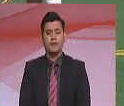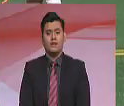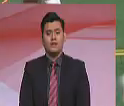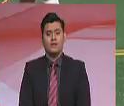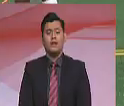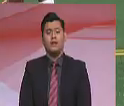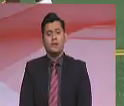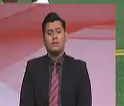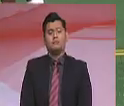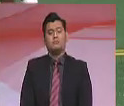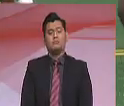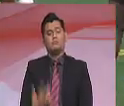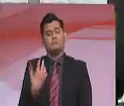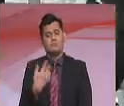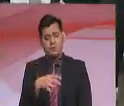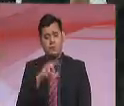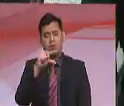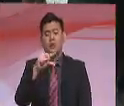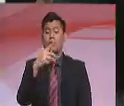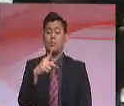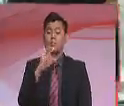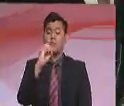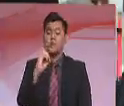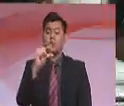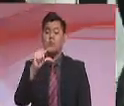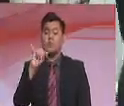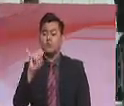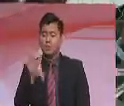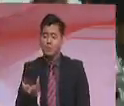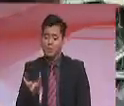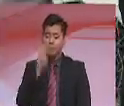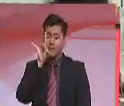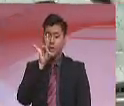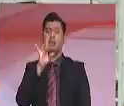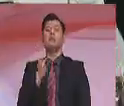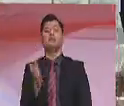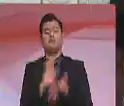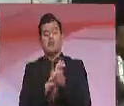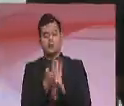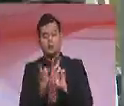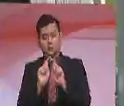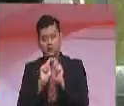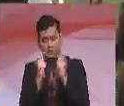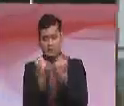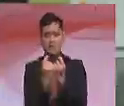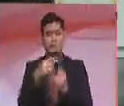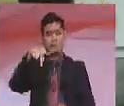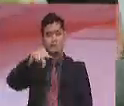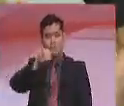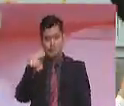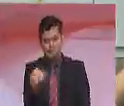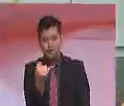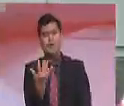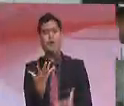Kogi Les Warren atau lebih dikenali sebagai Kogi telah memilih pasukan PJ City FC dengan keinginan untuk mendapat lebih banyak